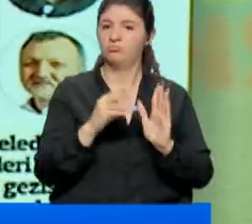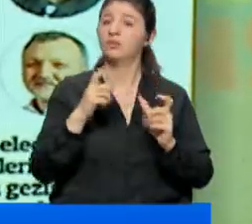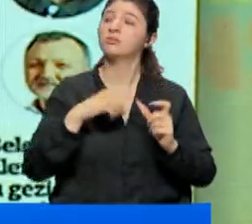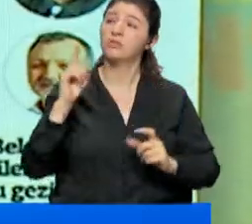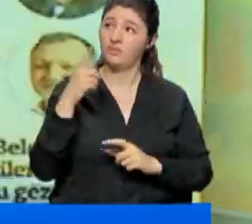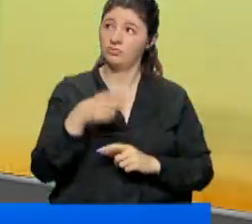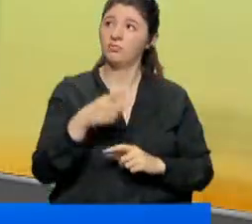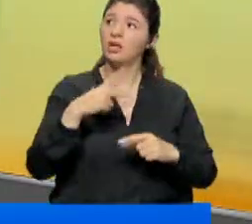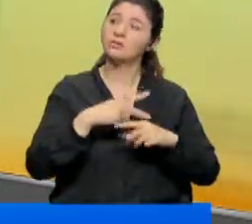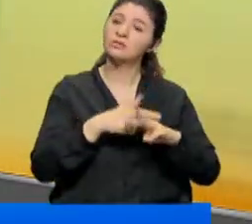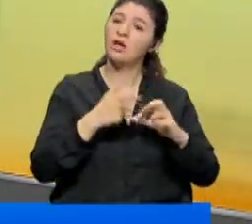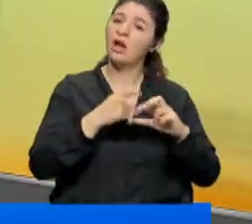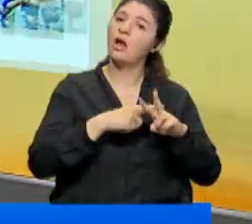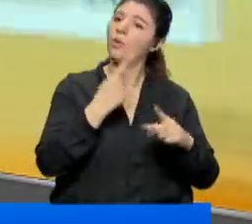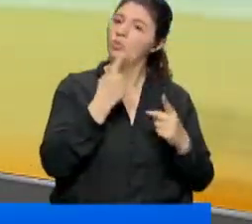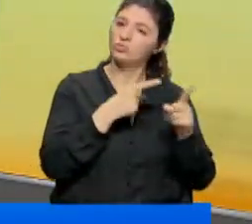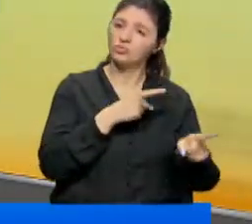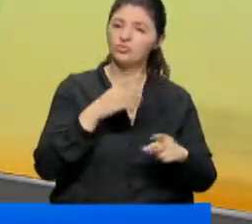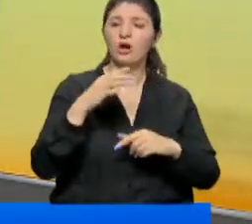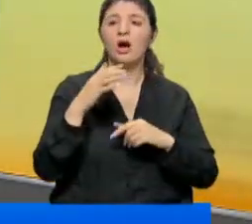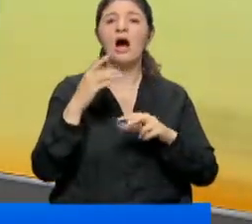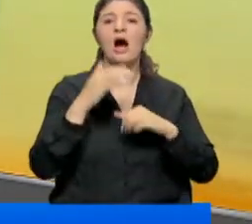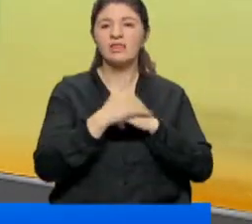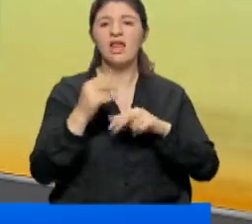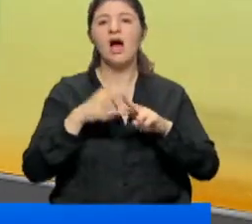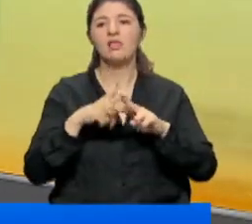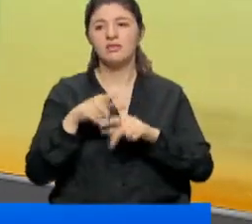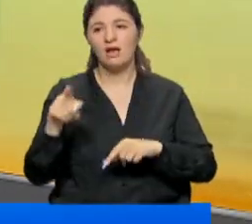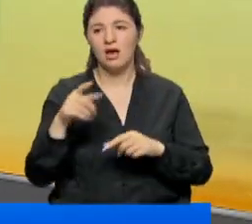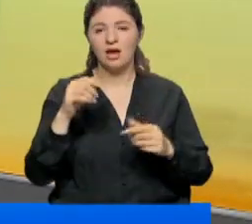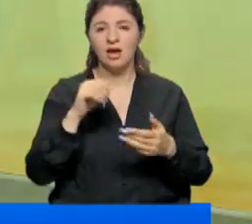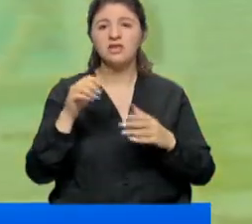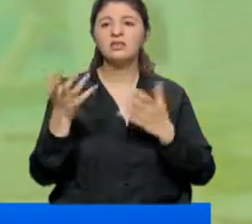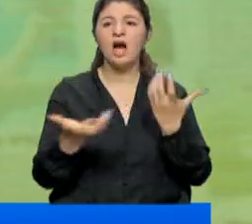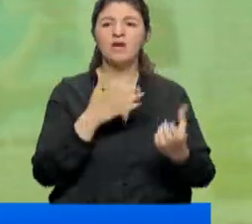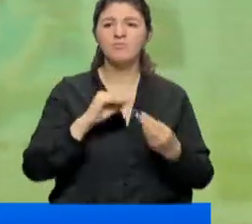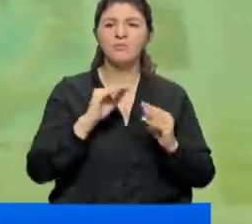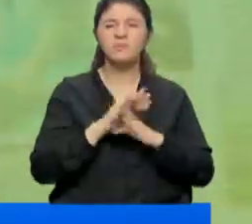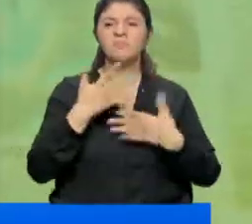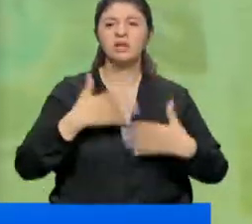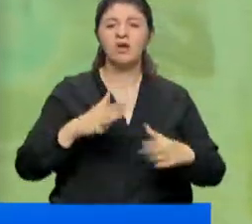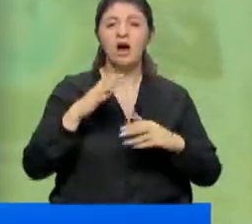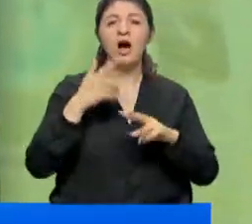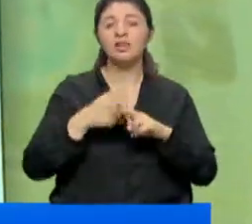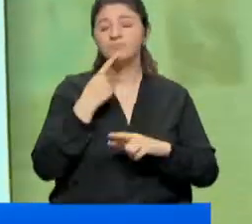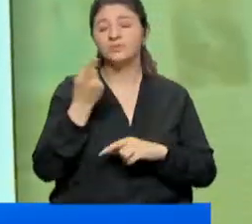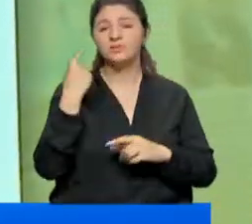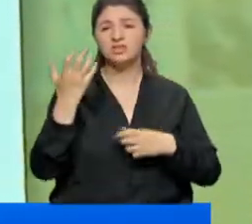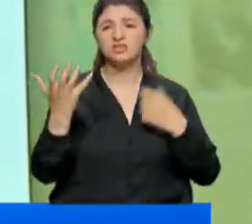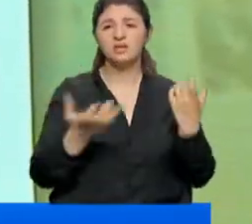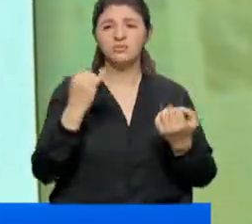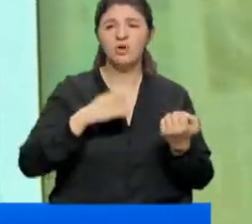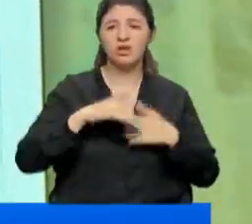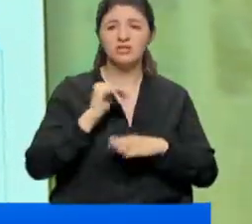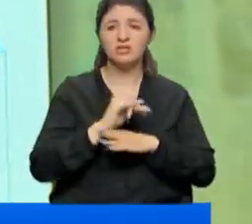Savaş zararları konuş Antalya Alanya Gazetesi yalnız dediler perişan Alanya'da geçtiğimiz yıl yangın